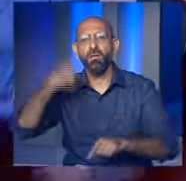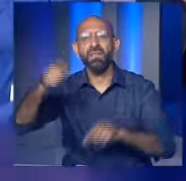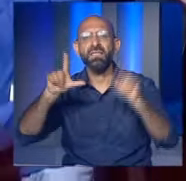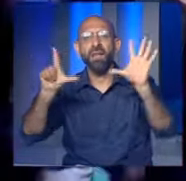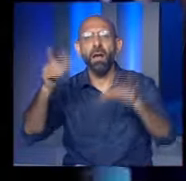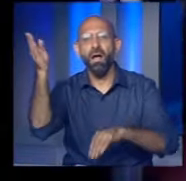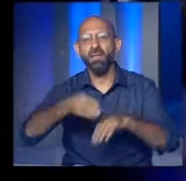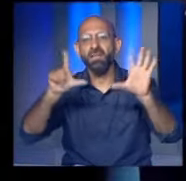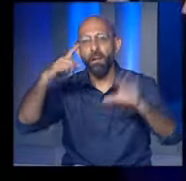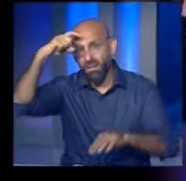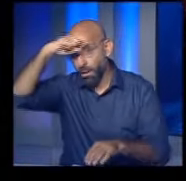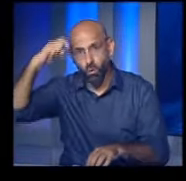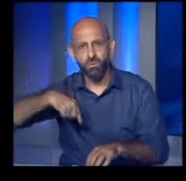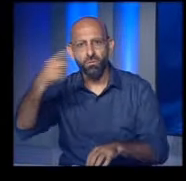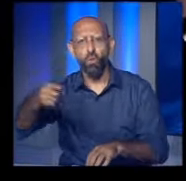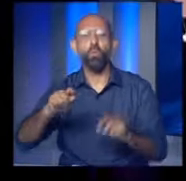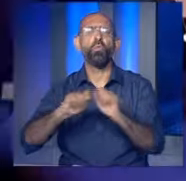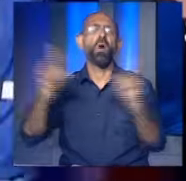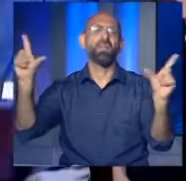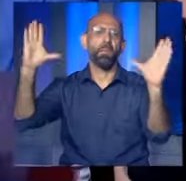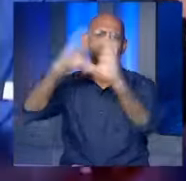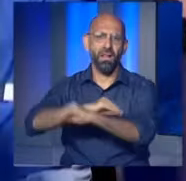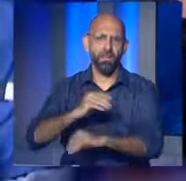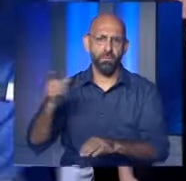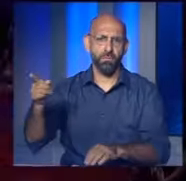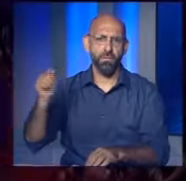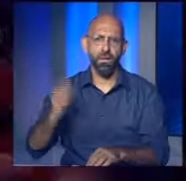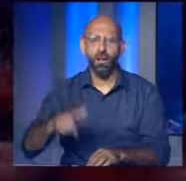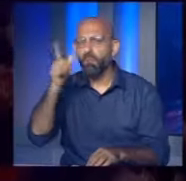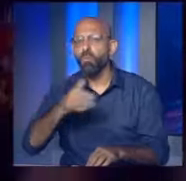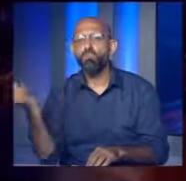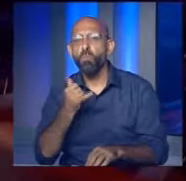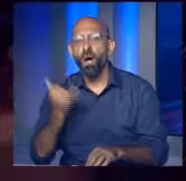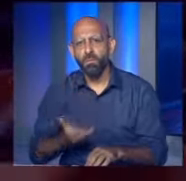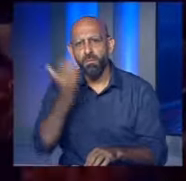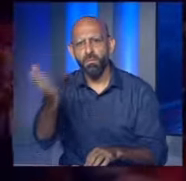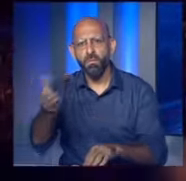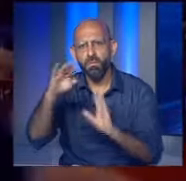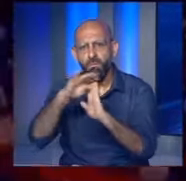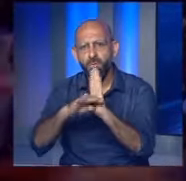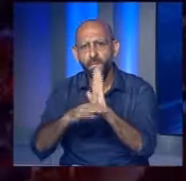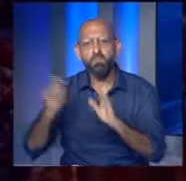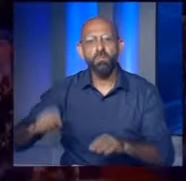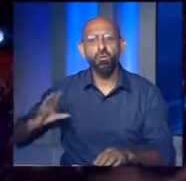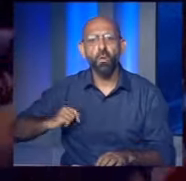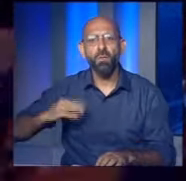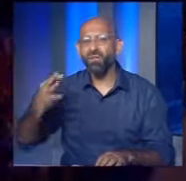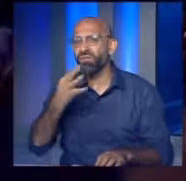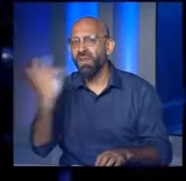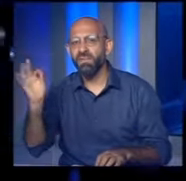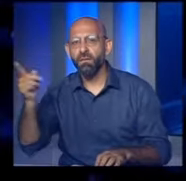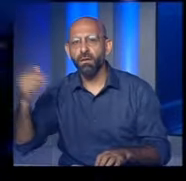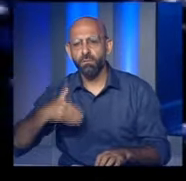بعد ظهور نتائج الجوله الثانيه التي ستجرى في السابع من تموز المقبل علما بان النتائج التي ستظهر مساء